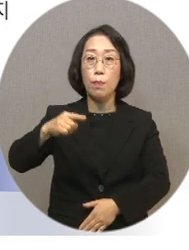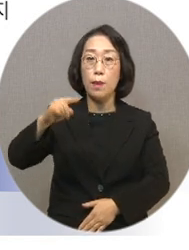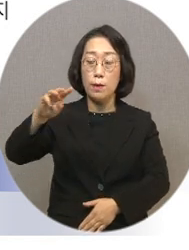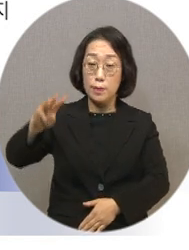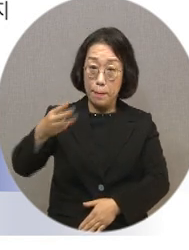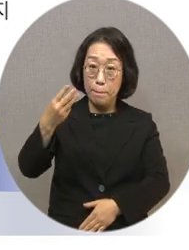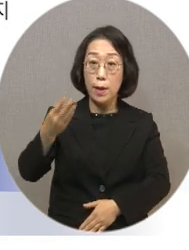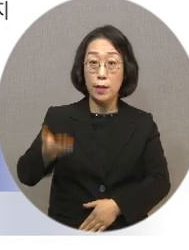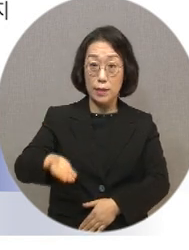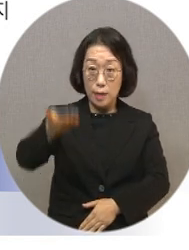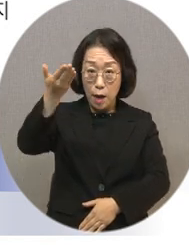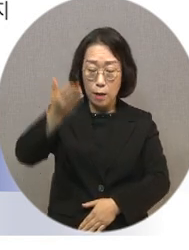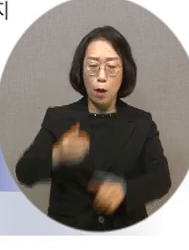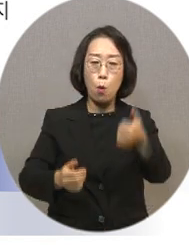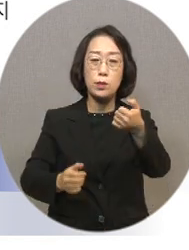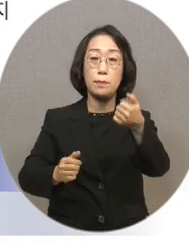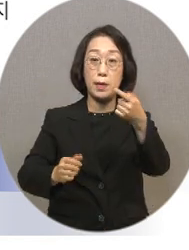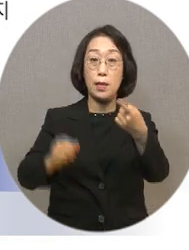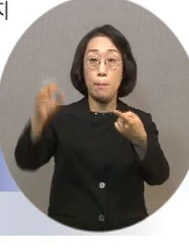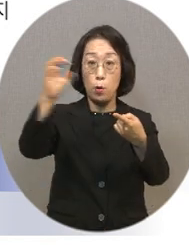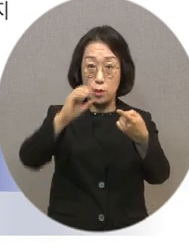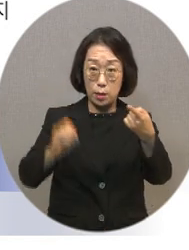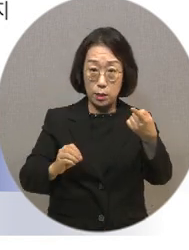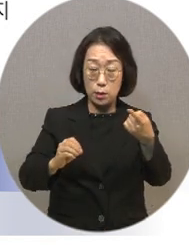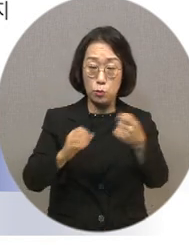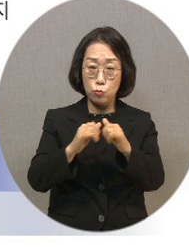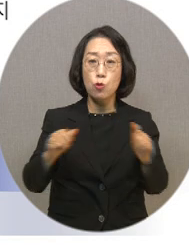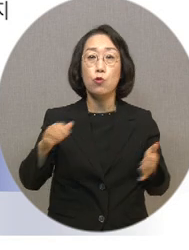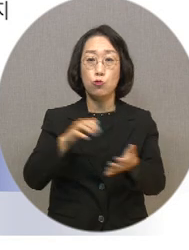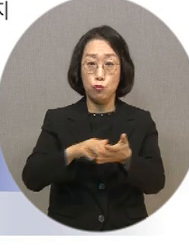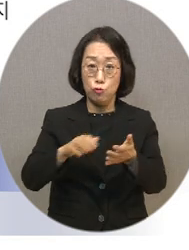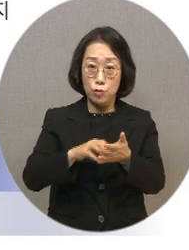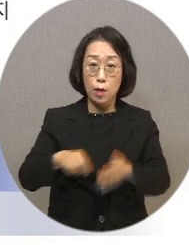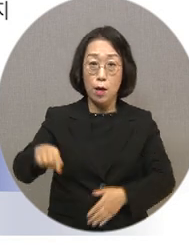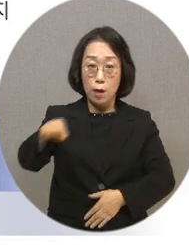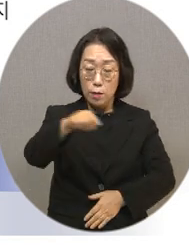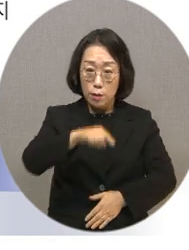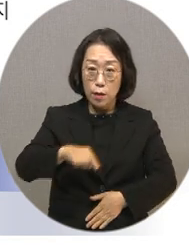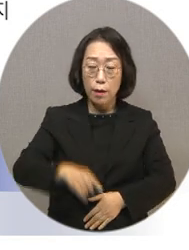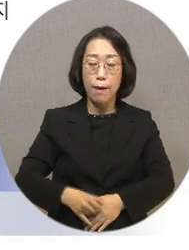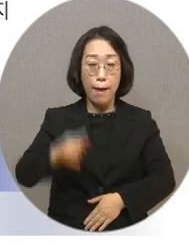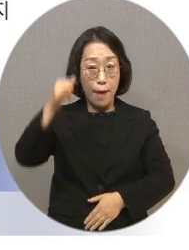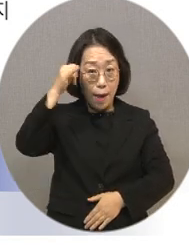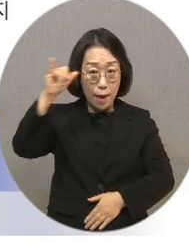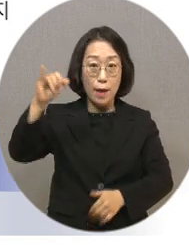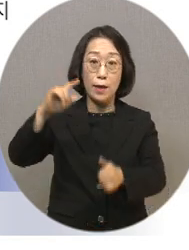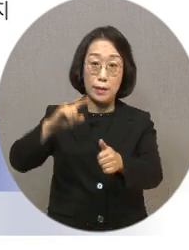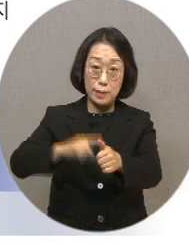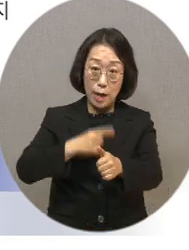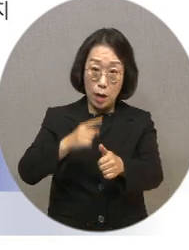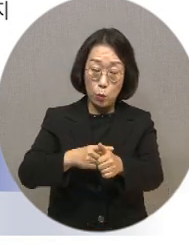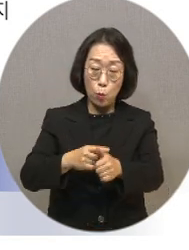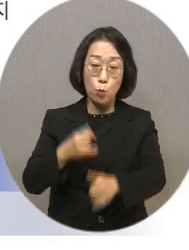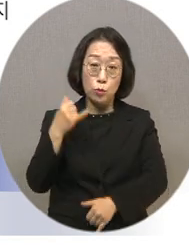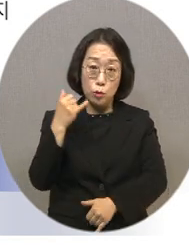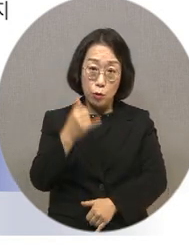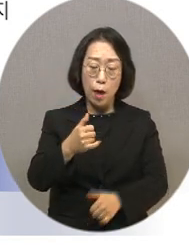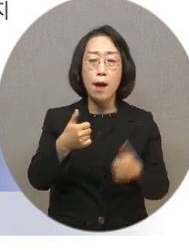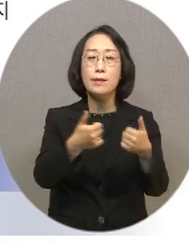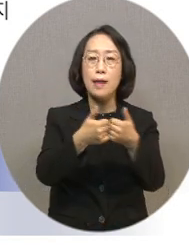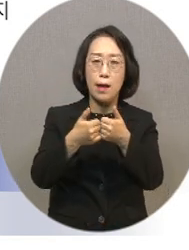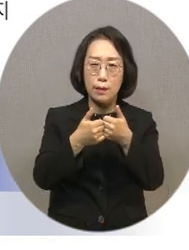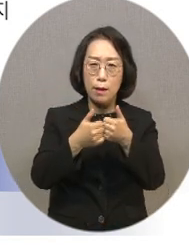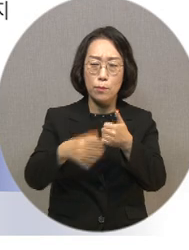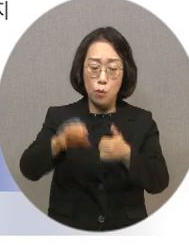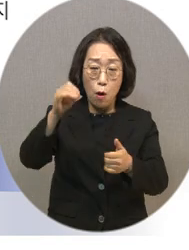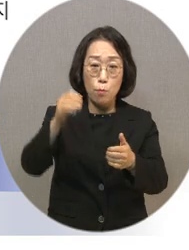중 51% in 10 2,300 이른 네명에게 AI 초기 상담을 적용해 위기 가구